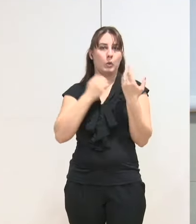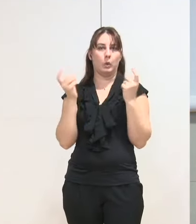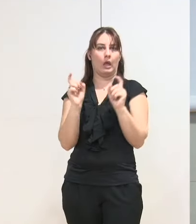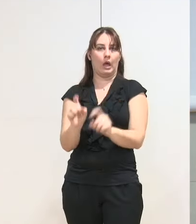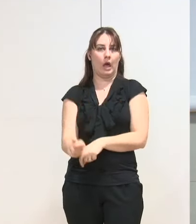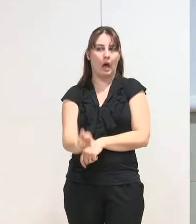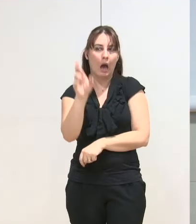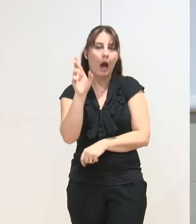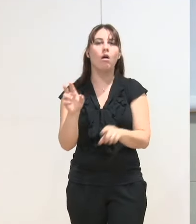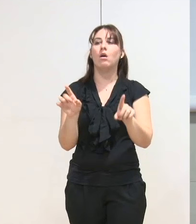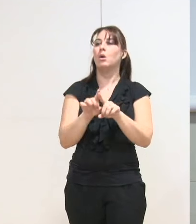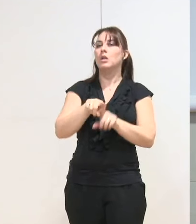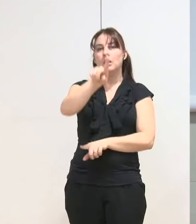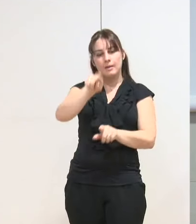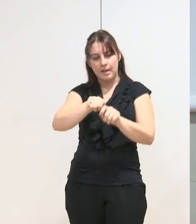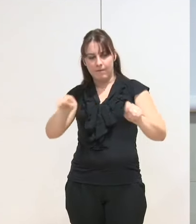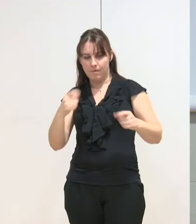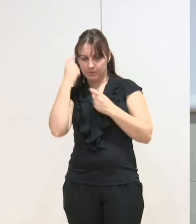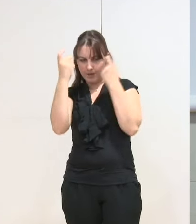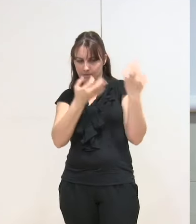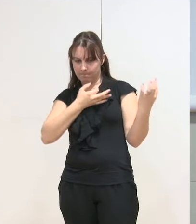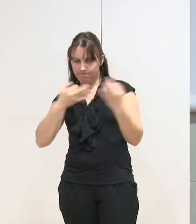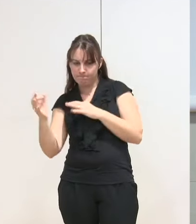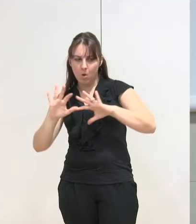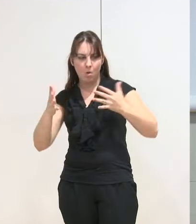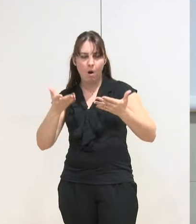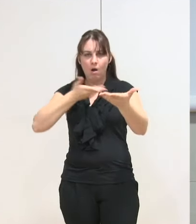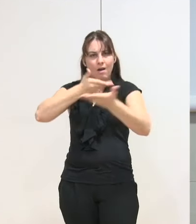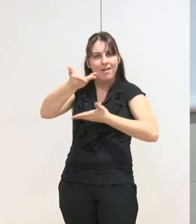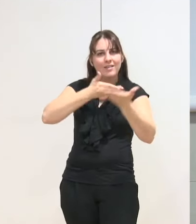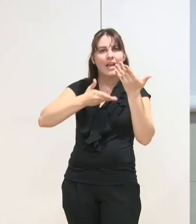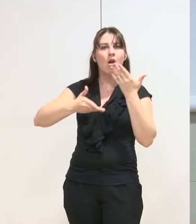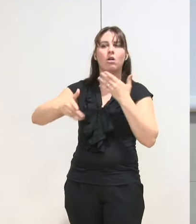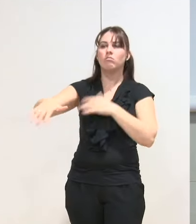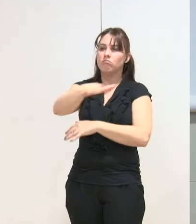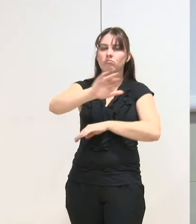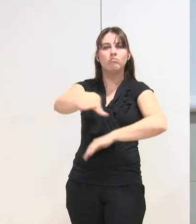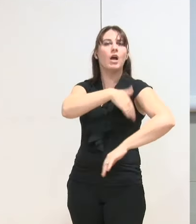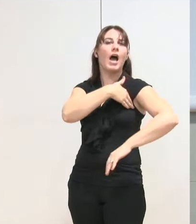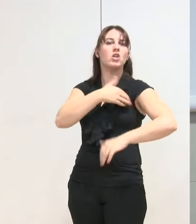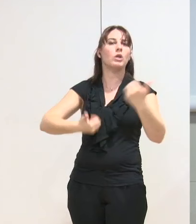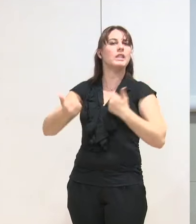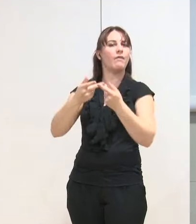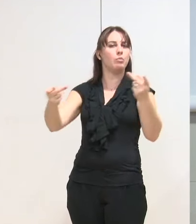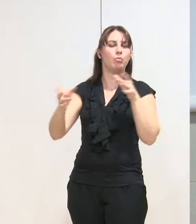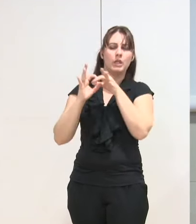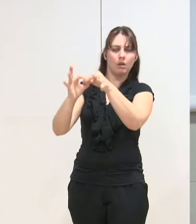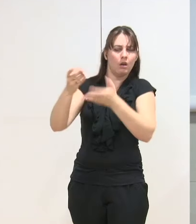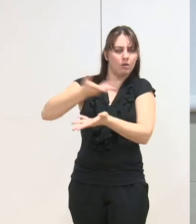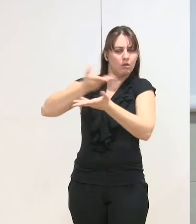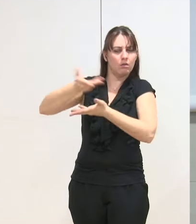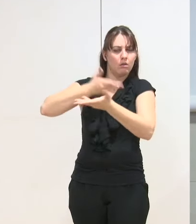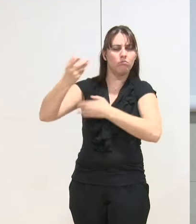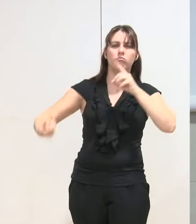l'évaluation rigoureuse et régulière des dispositifs le dialogue social avec les agents du service public sont d'autant plus nécessaires